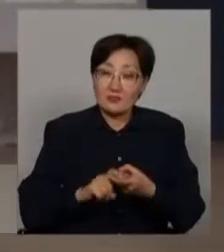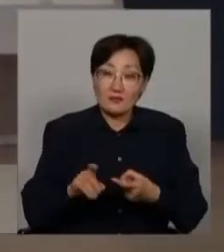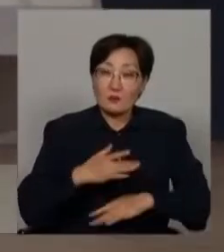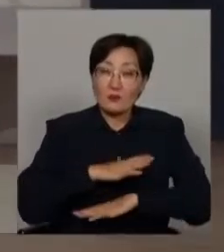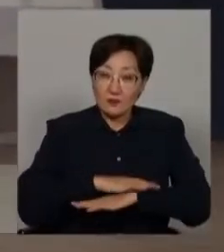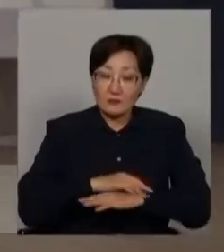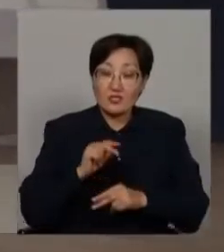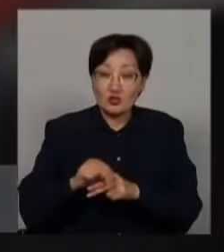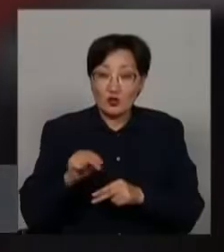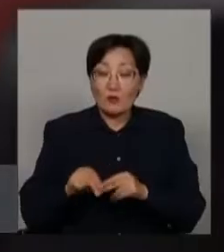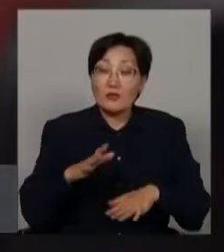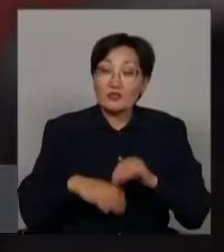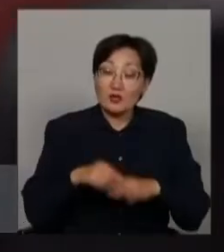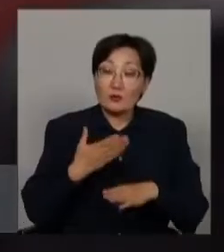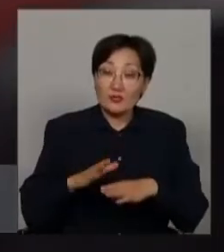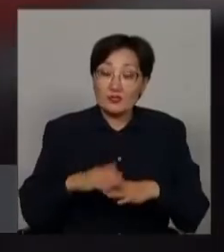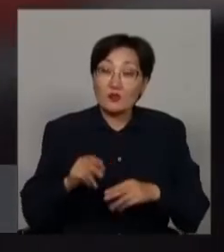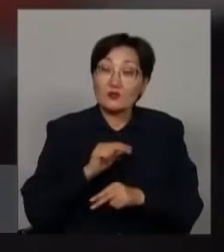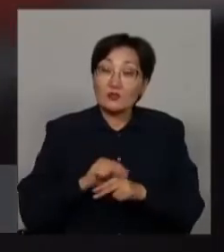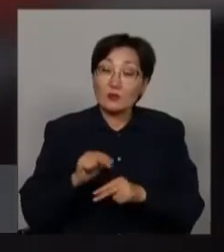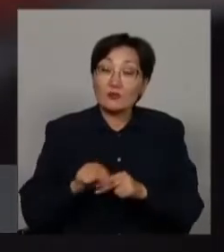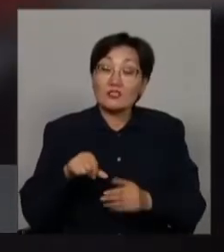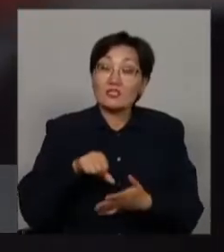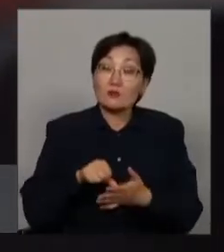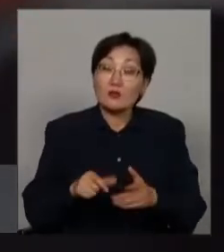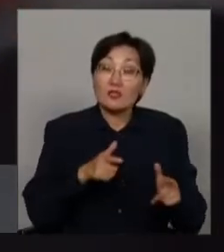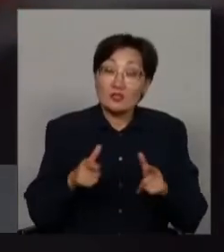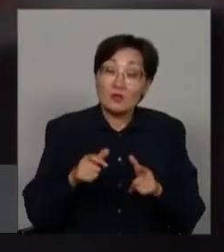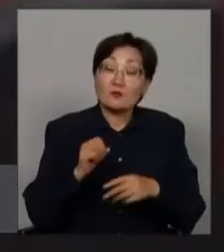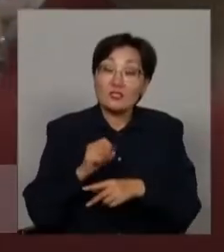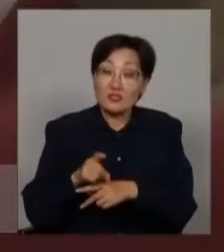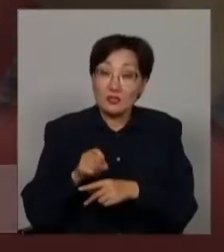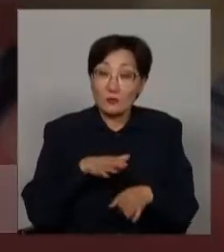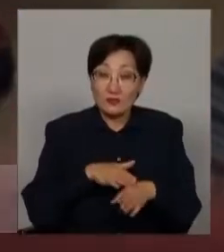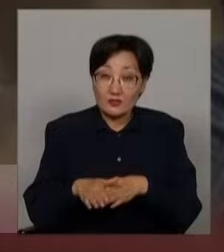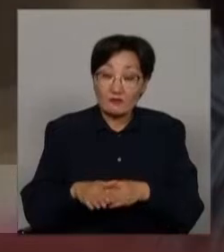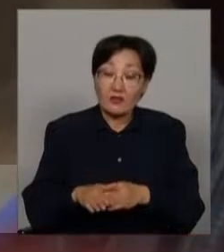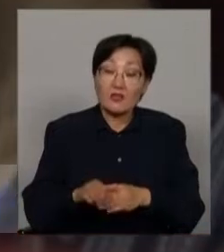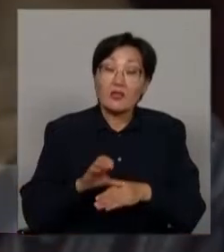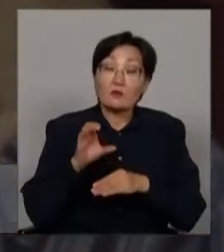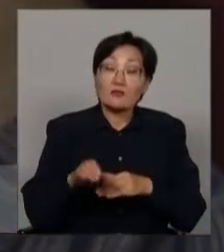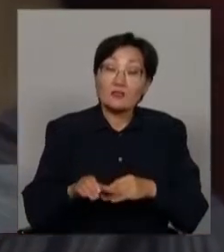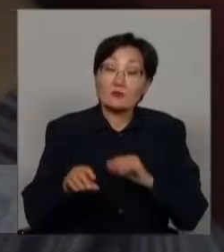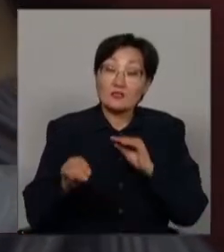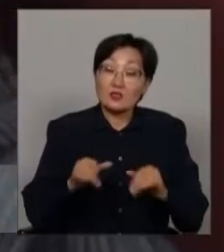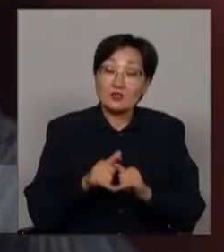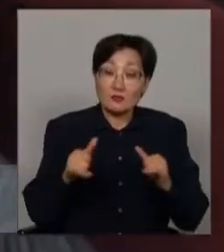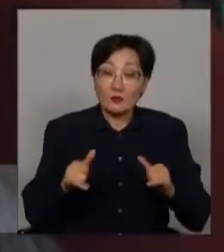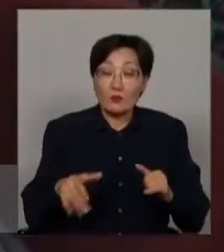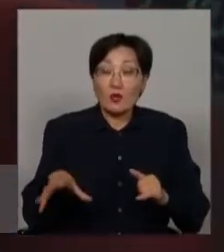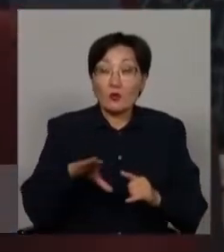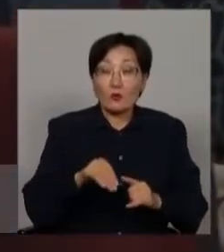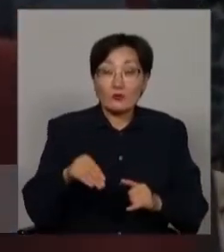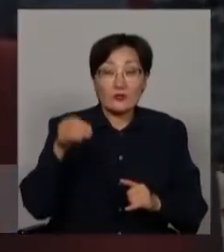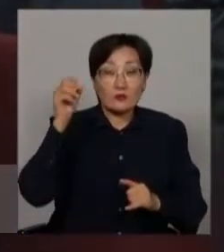обучения. В ходе практической части семинара его участники разработали задания, направленные на формирование и развитие общеучебных